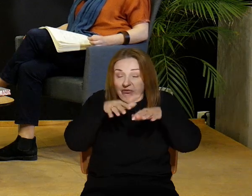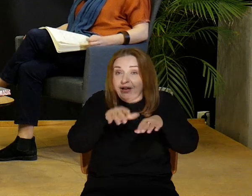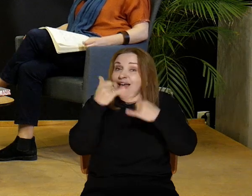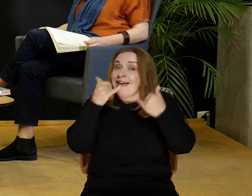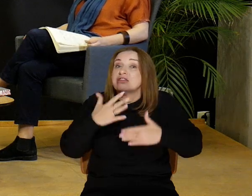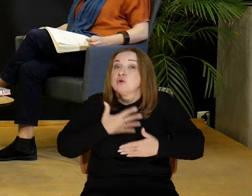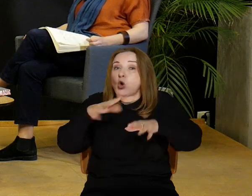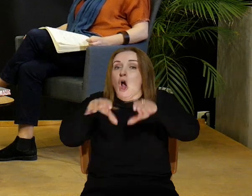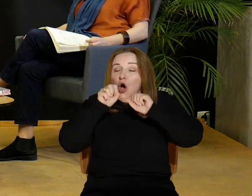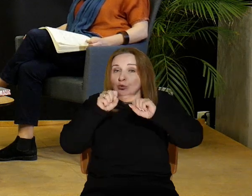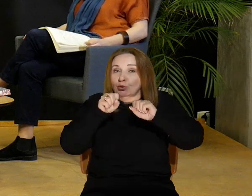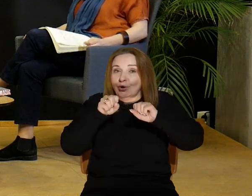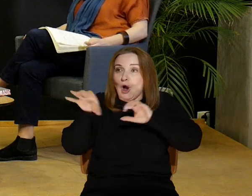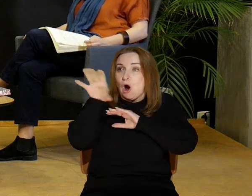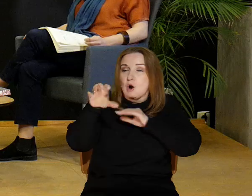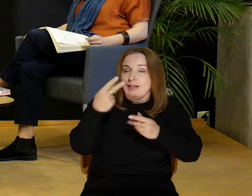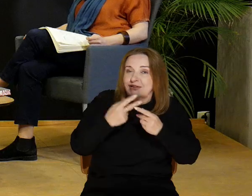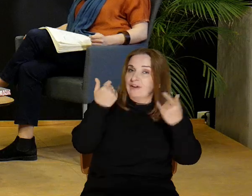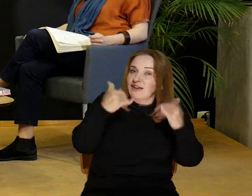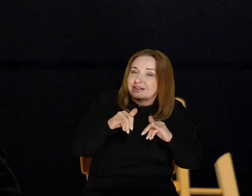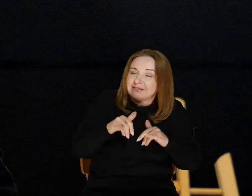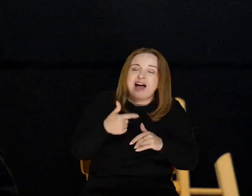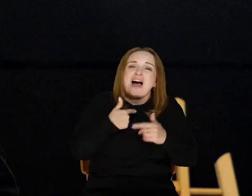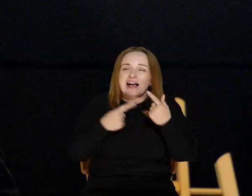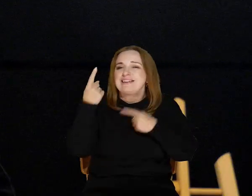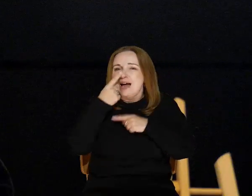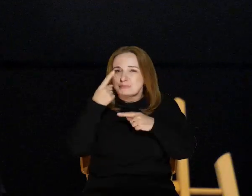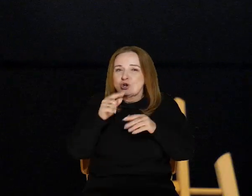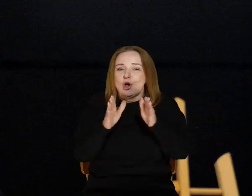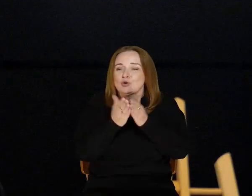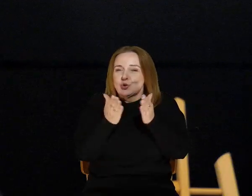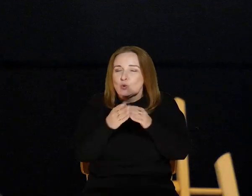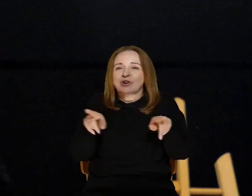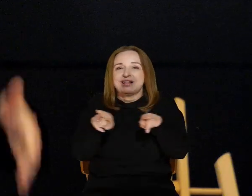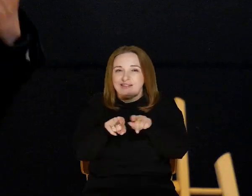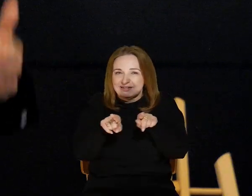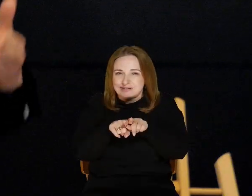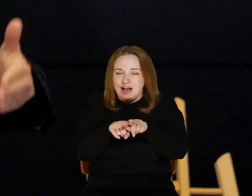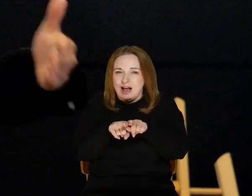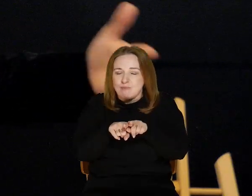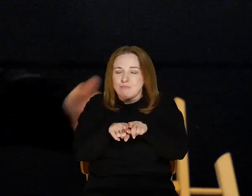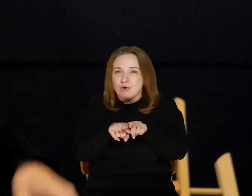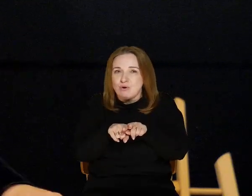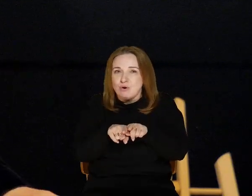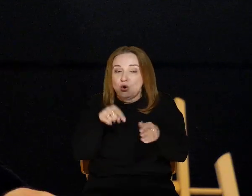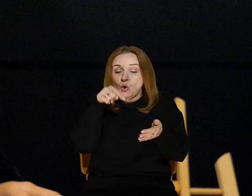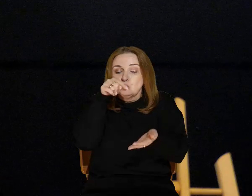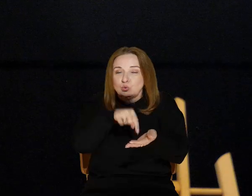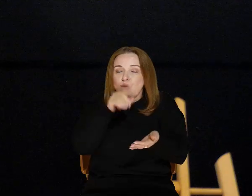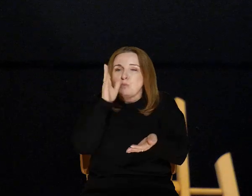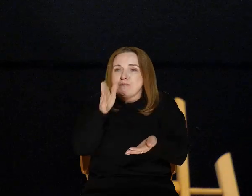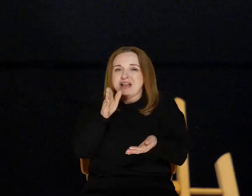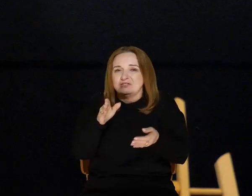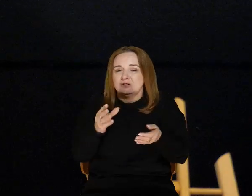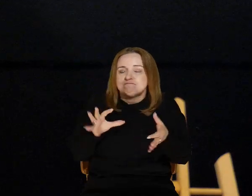I myślę, że to jest coś, co niedługo zobaczymy też w tych podręcznikach w kategoriach diagnostycznych